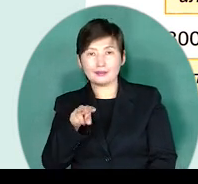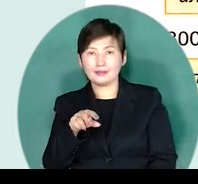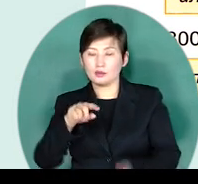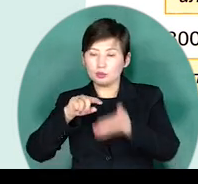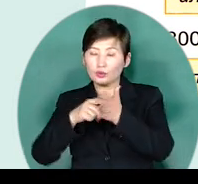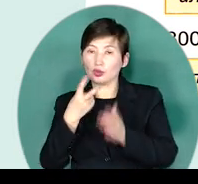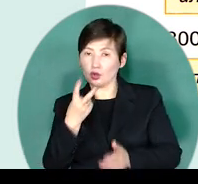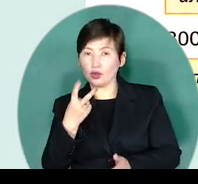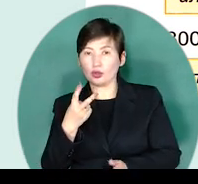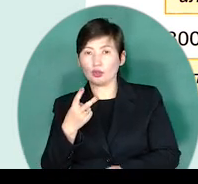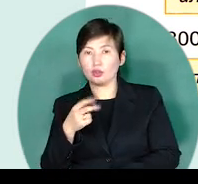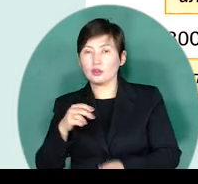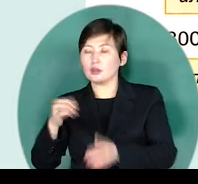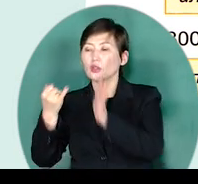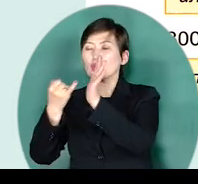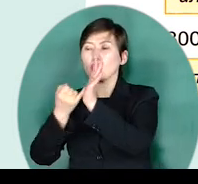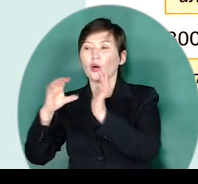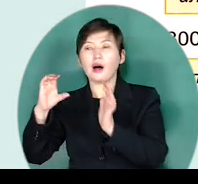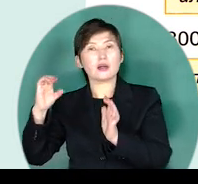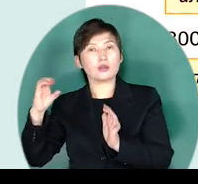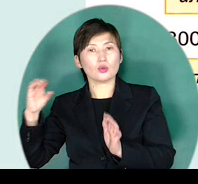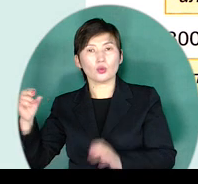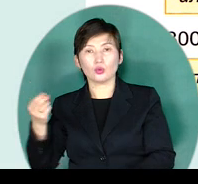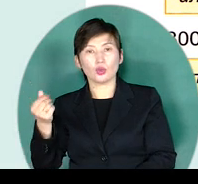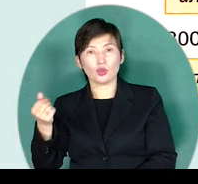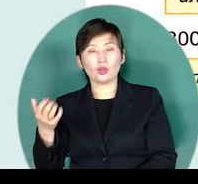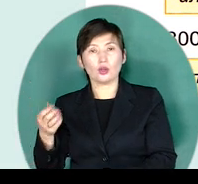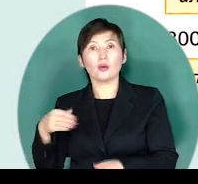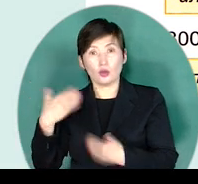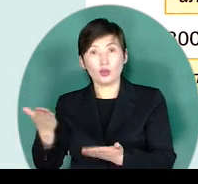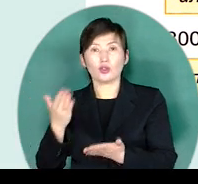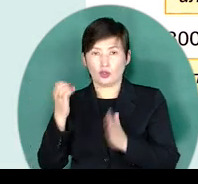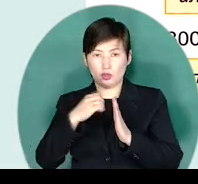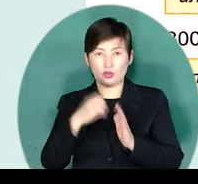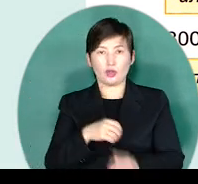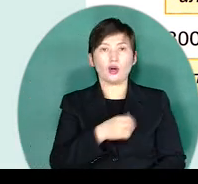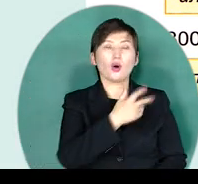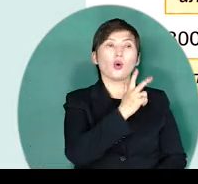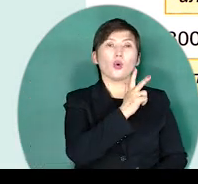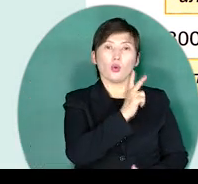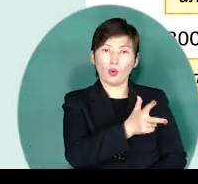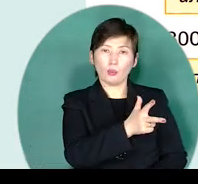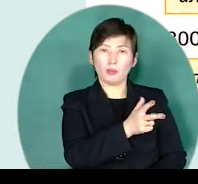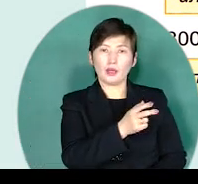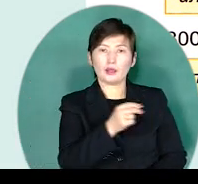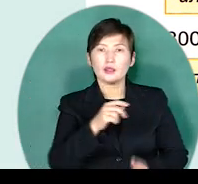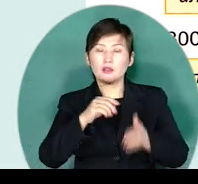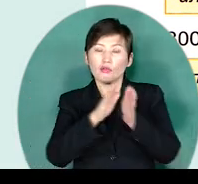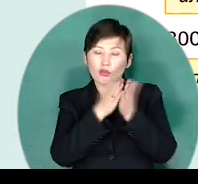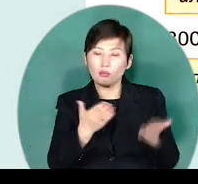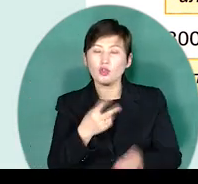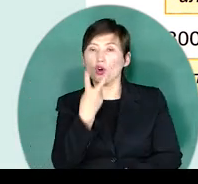Мэдээж 300 үрчих нь 2, нийт 600 төгрөг төлөх нэ. 3000 төгрөгийн үнэтэй номноос хэдийг авах вэ? 2-ыг